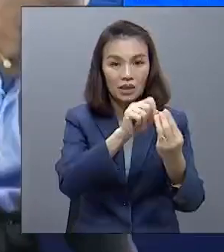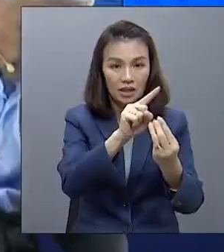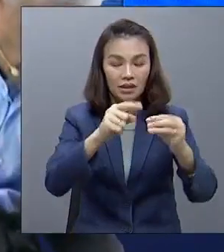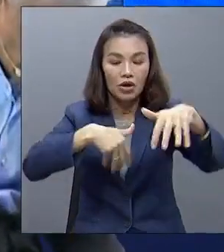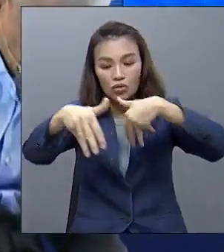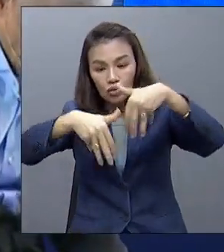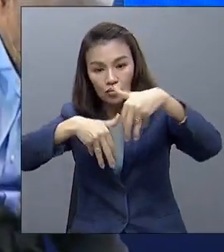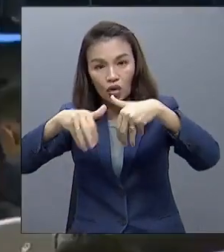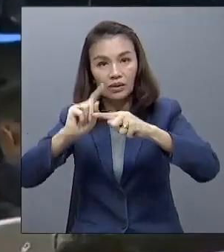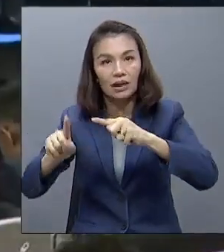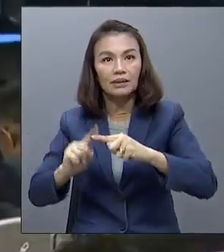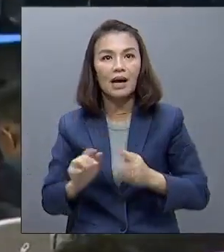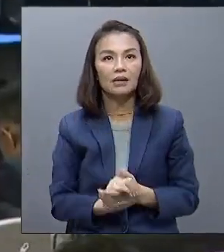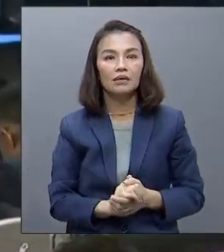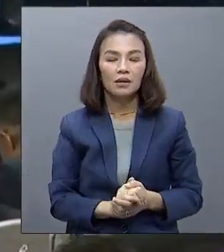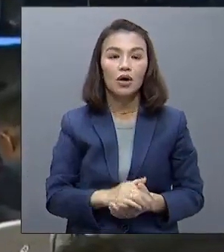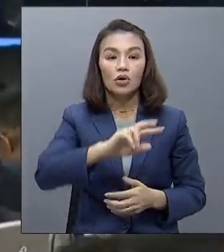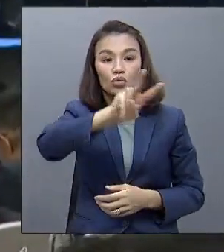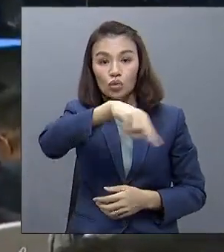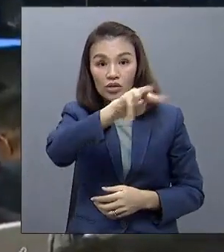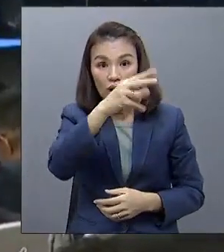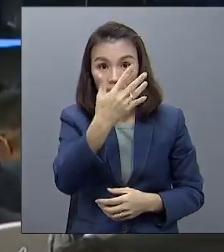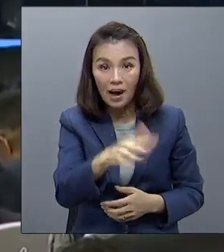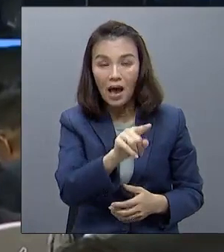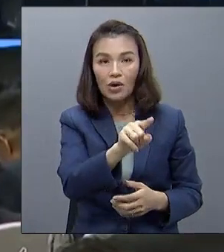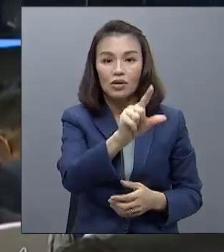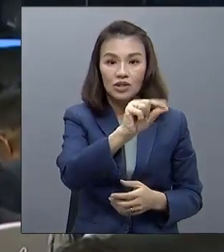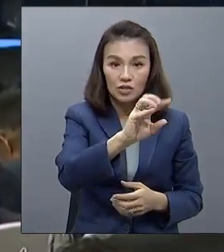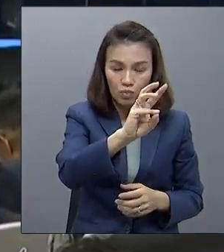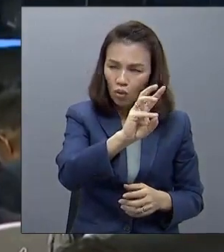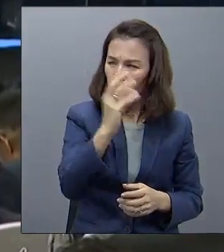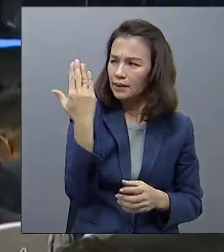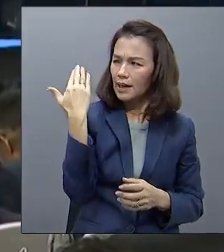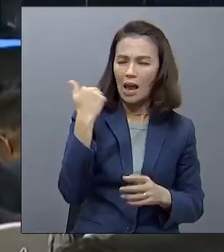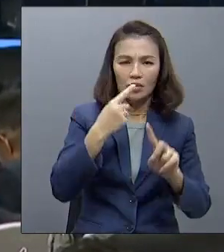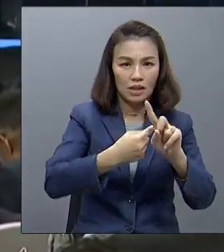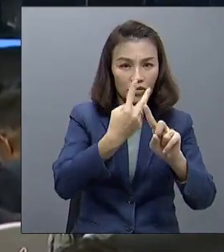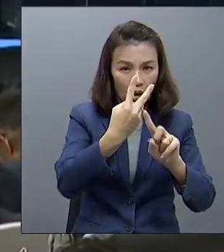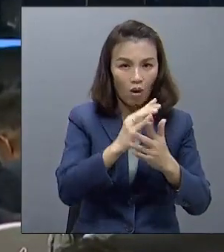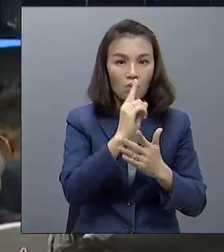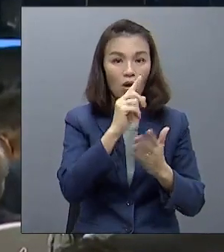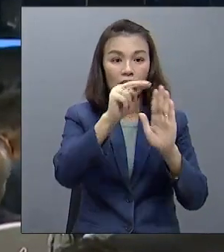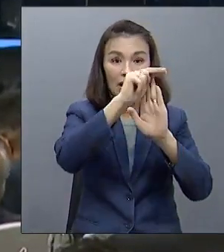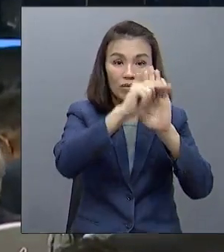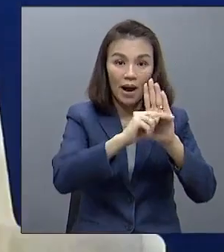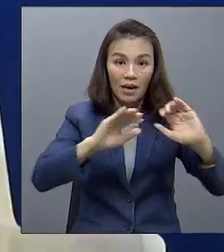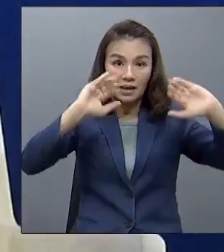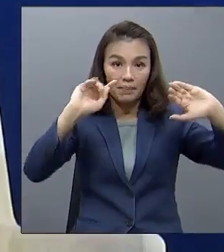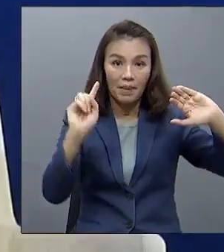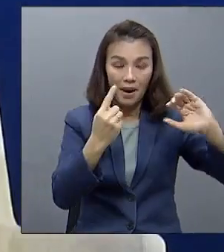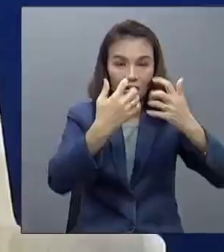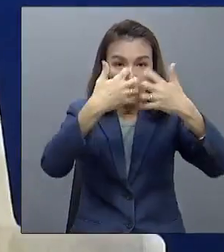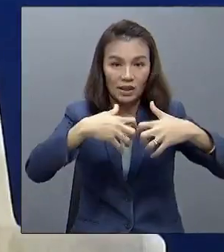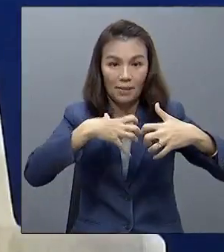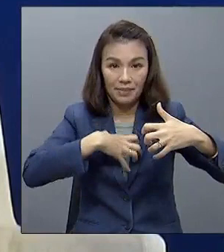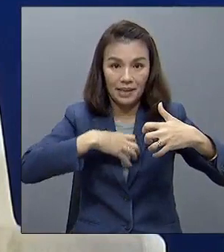นะคะทั้งนี้ในการสำรวจ fti poครั้งที่ 26เพื่อเดือนกุมภาพันธ์ที่ผ่านมาภายใต้หัวข้อนโยบายรัฐบาลใหม่ที่ภาคอุตสาหกรรมอย่าง